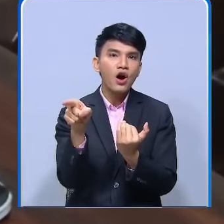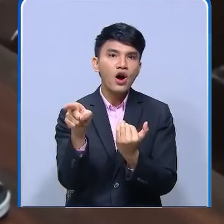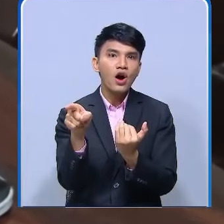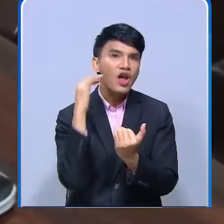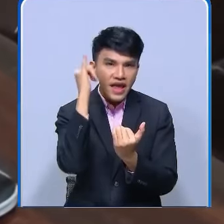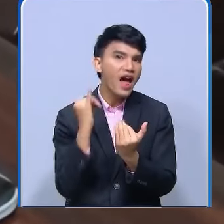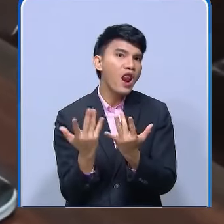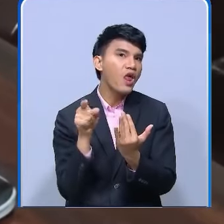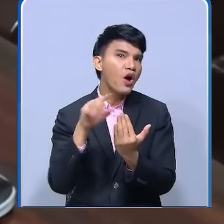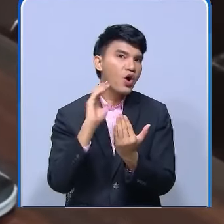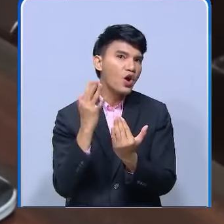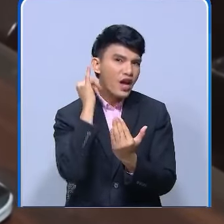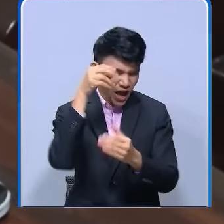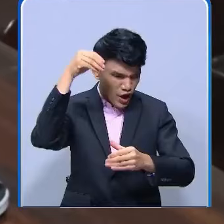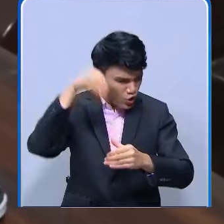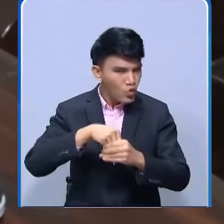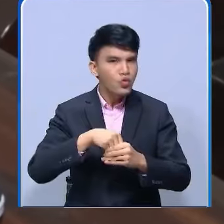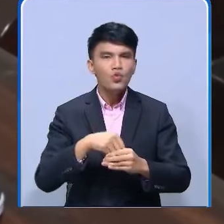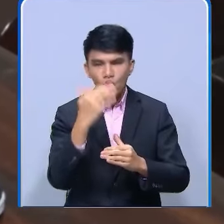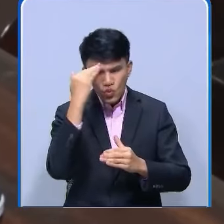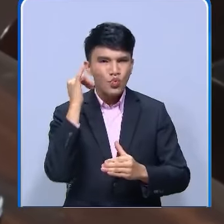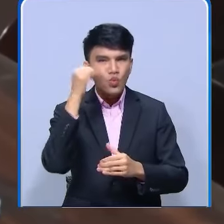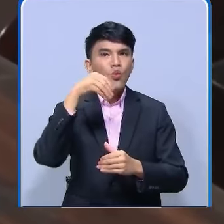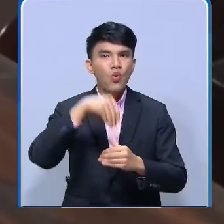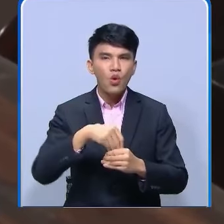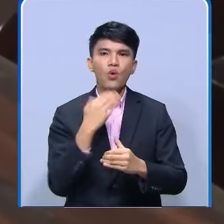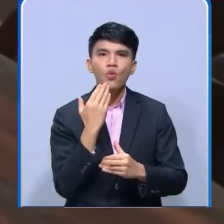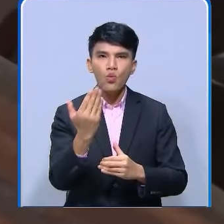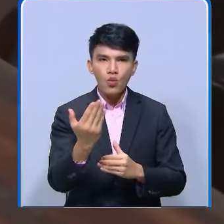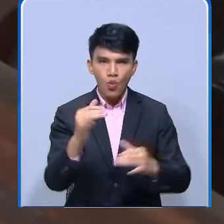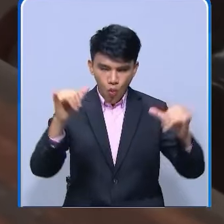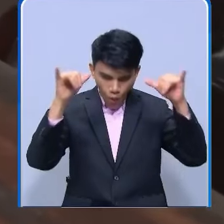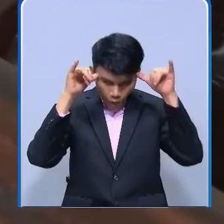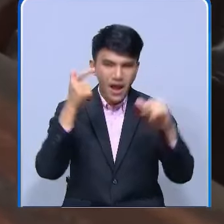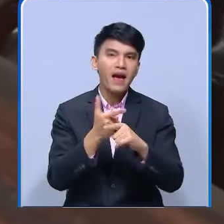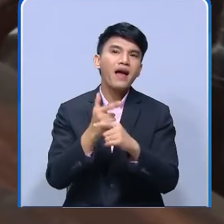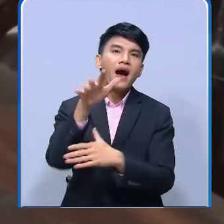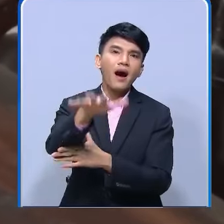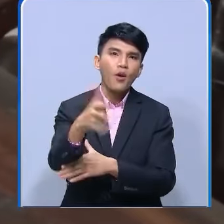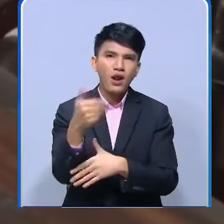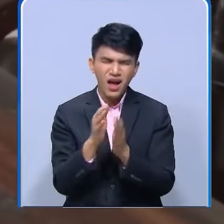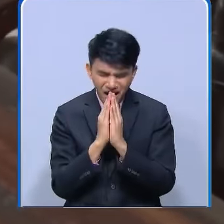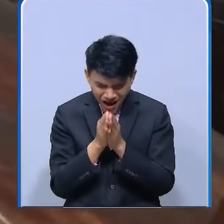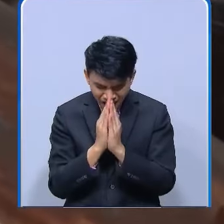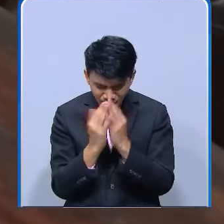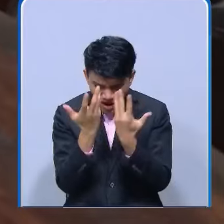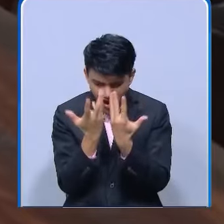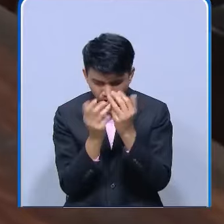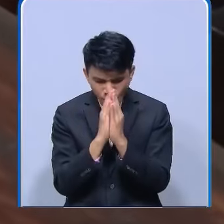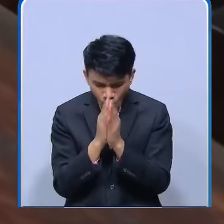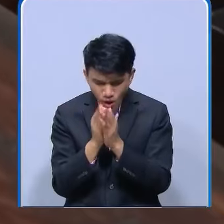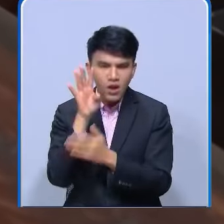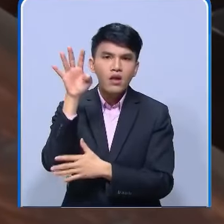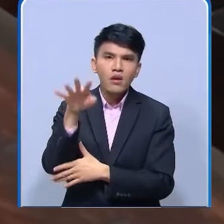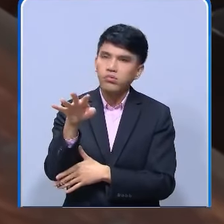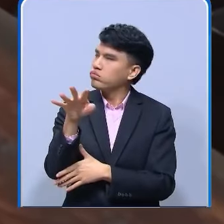ายถ่ายอยู่นี่ยายจะไปใส่พอแยกก็บอกไปใส่ยี่เดียวเรื่องจนฮอด5 โมงกราบยินกราบงาสาธุ4 โมงแล้วกับบ